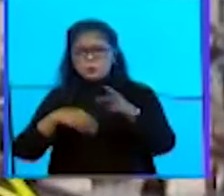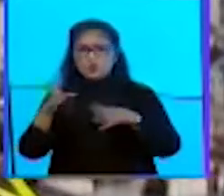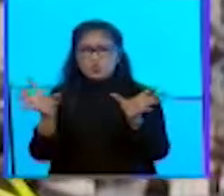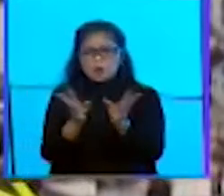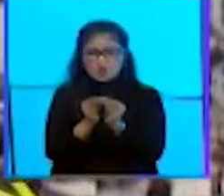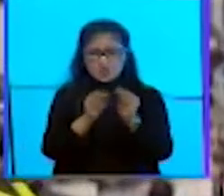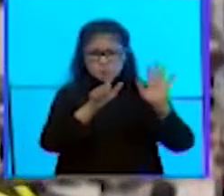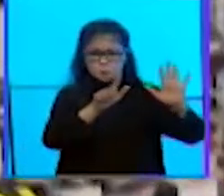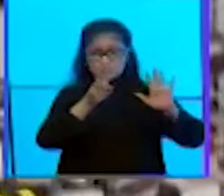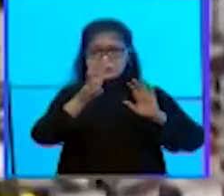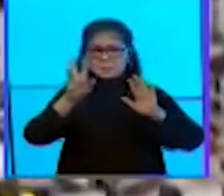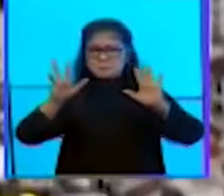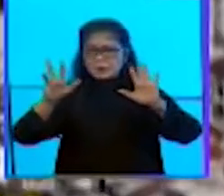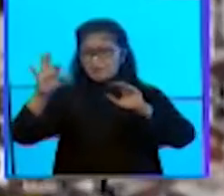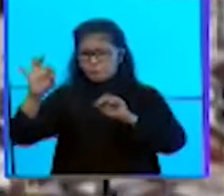7.394 unit.